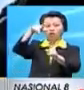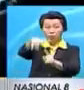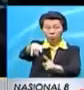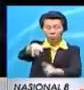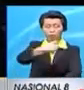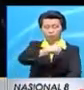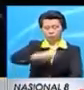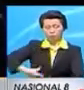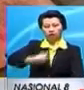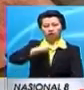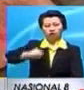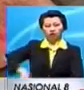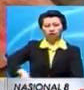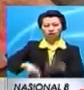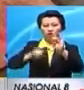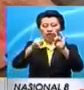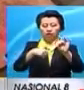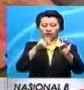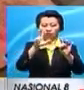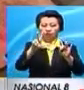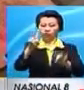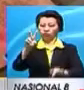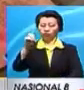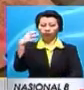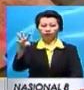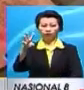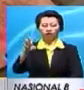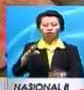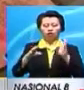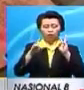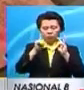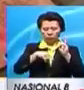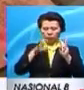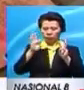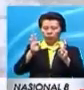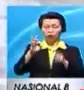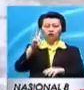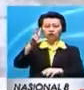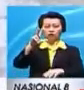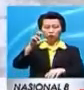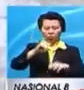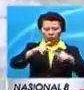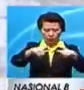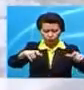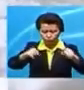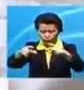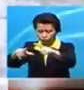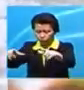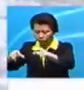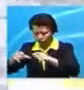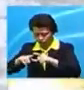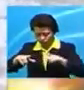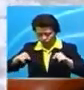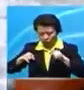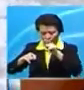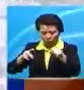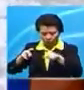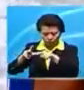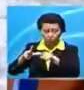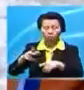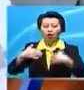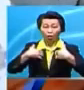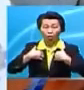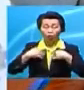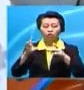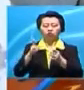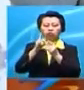pada 8 Mac 2014. Baru pada 6 September lalu, 3 keping serpihan pesawat ditemukan terdampar